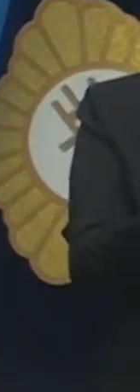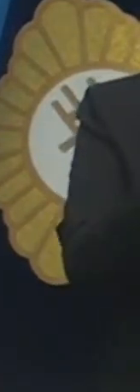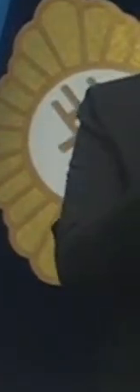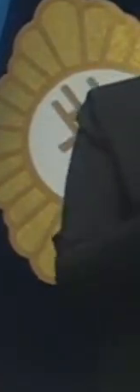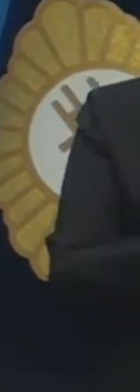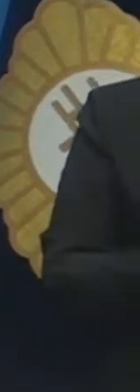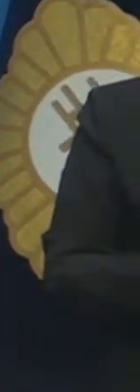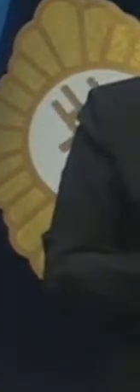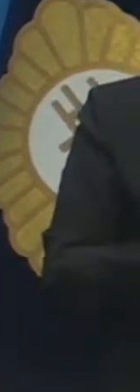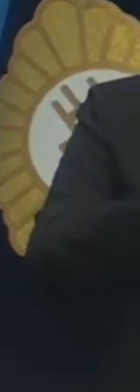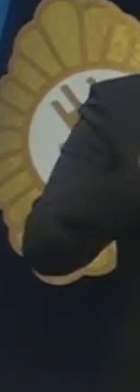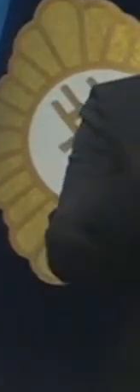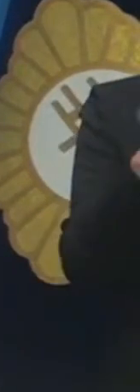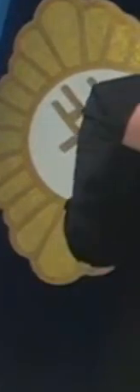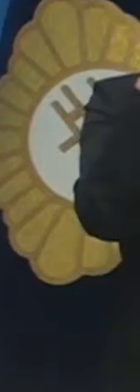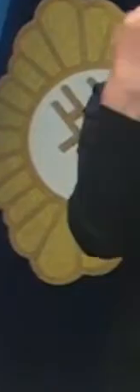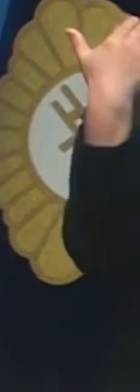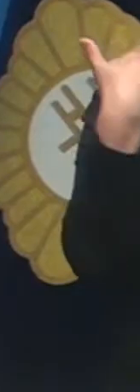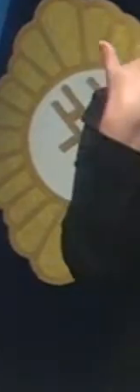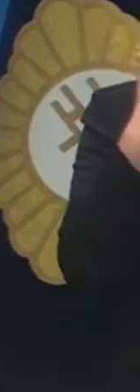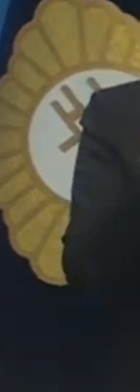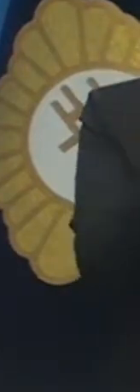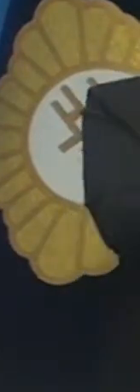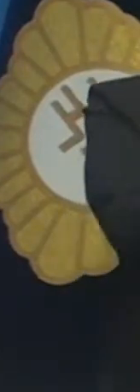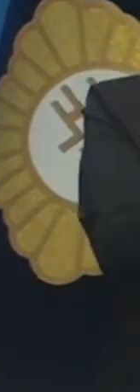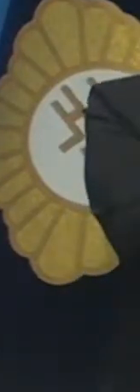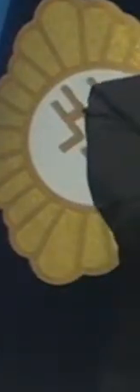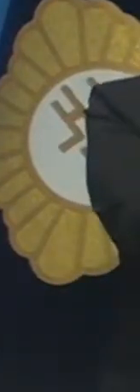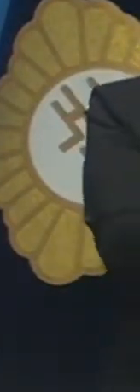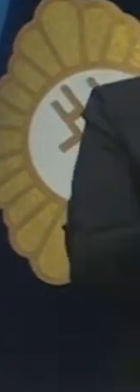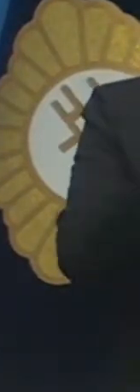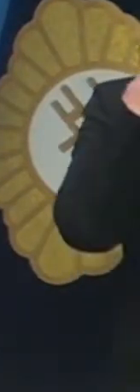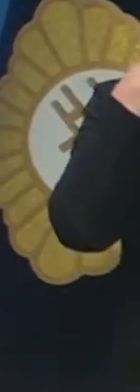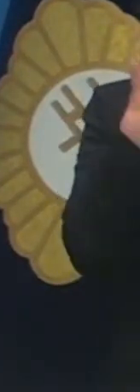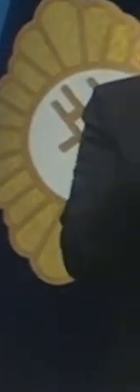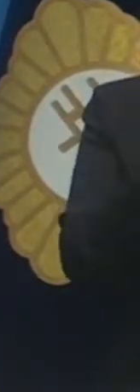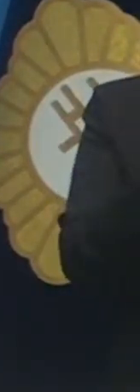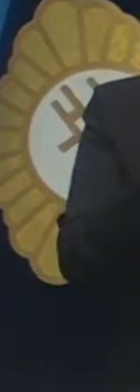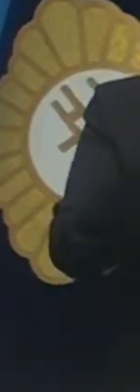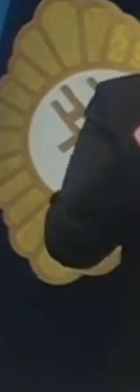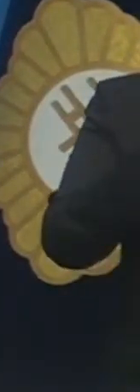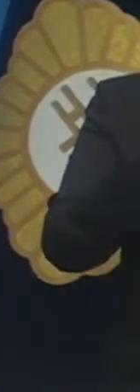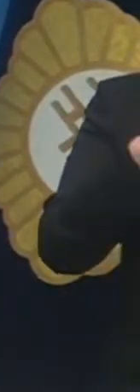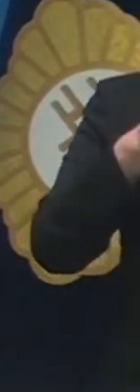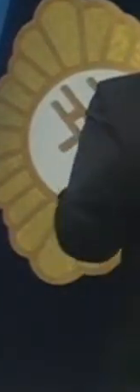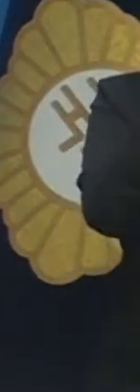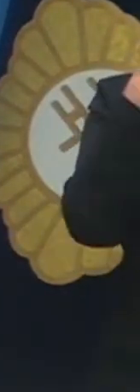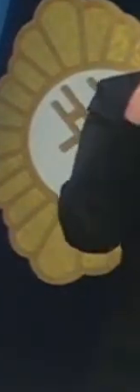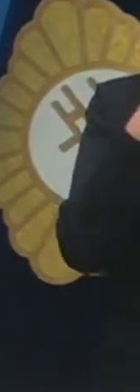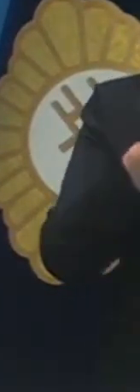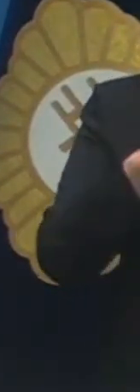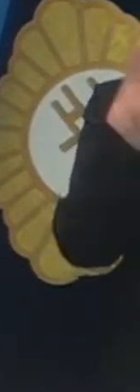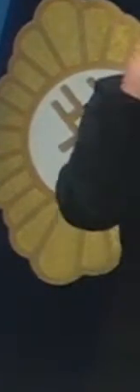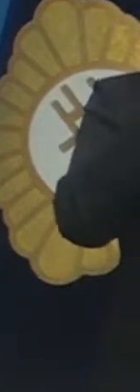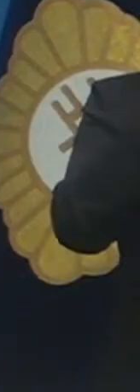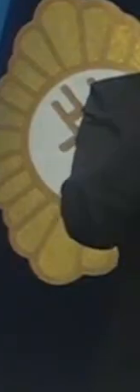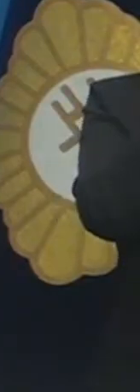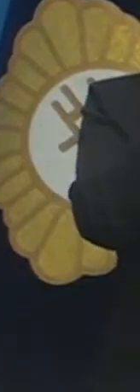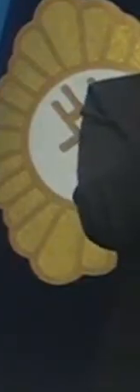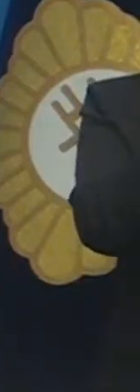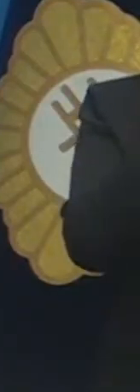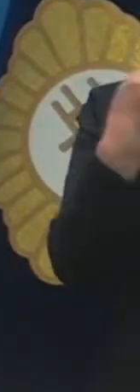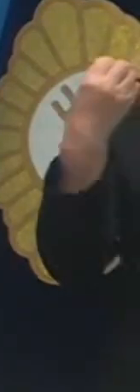9월 국민대는 김건희 박사 논문 검증에 대해 본조사를 할 수